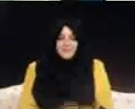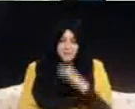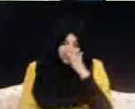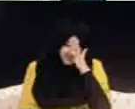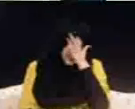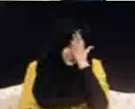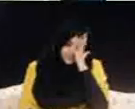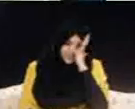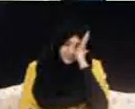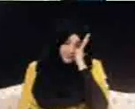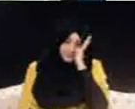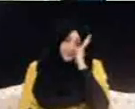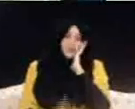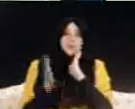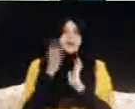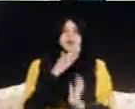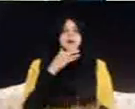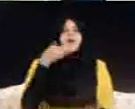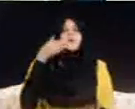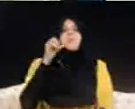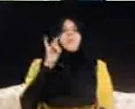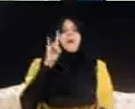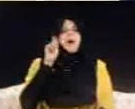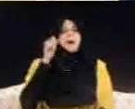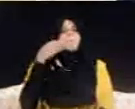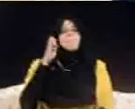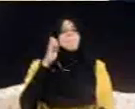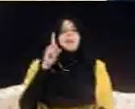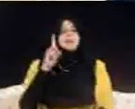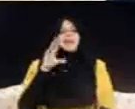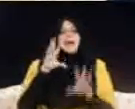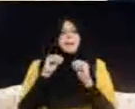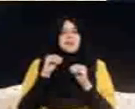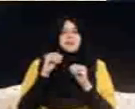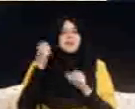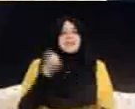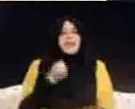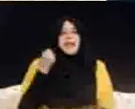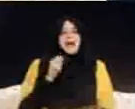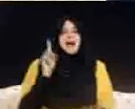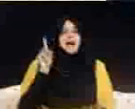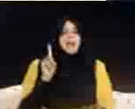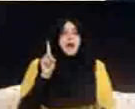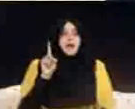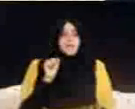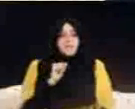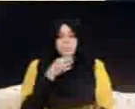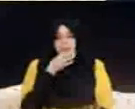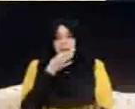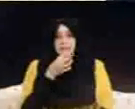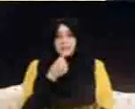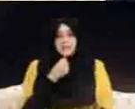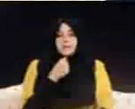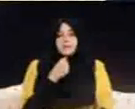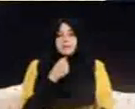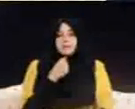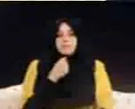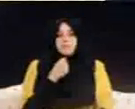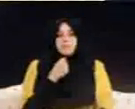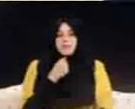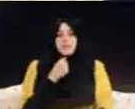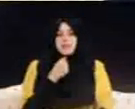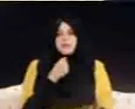طيب محمد من أضرار أرسل رسالة عبر البريد العادي دكتور سعيد، يقول ويتساءل فيها